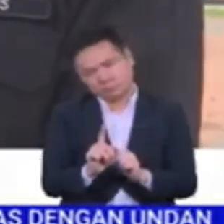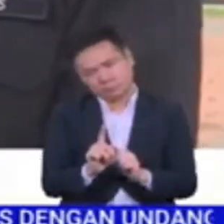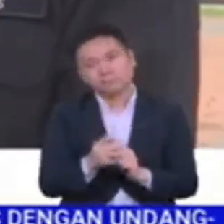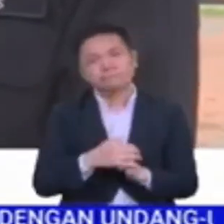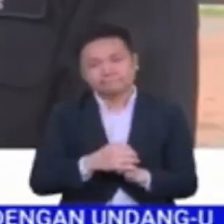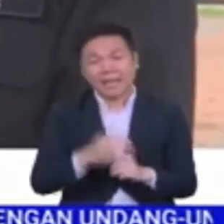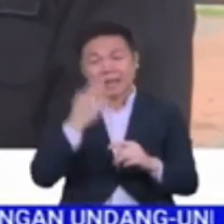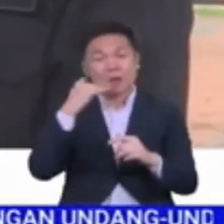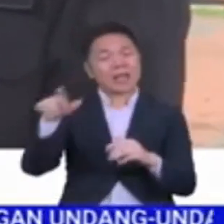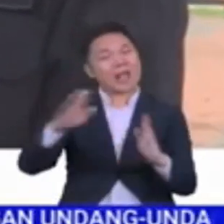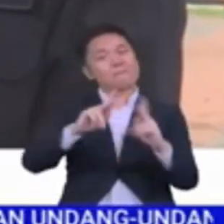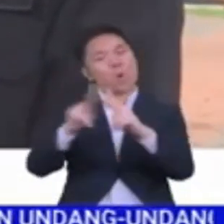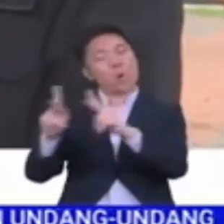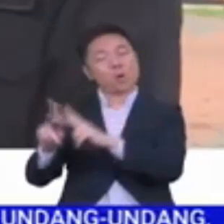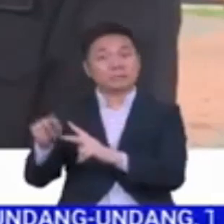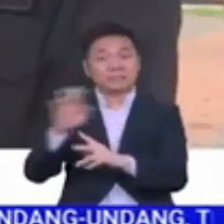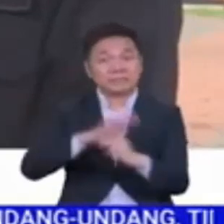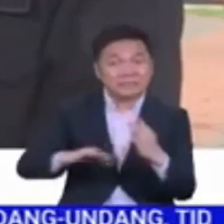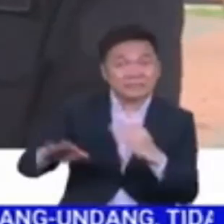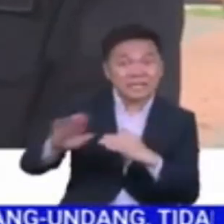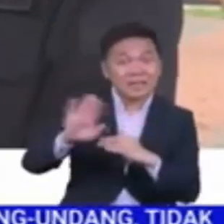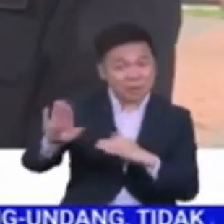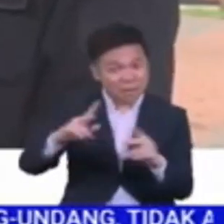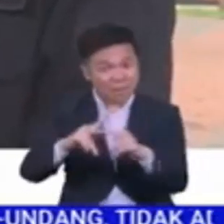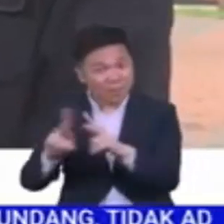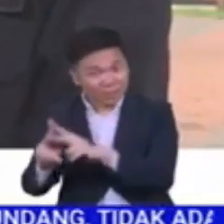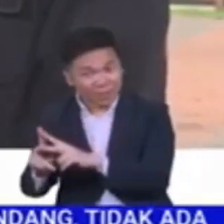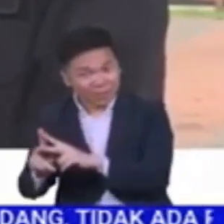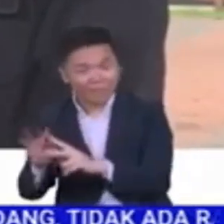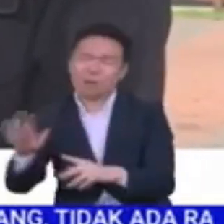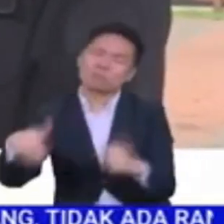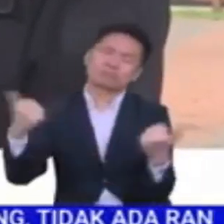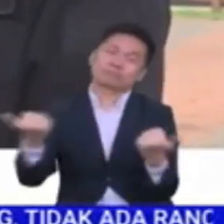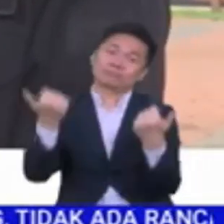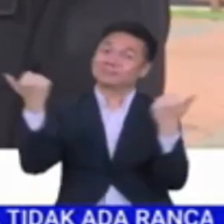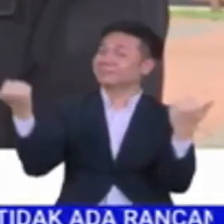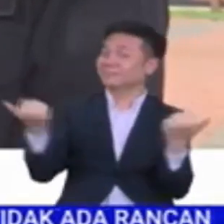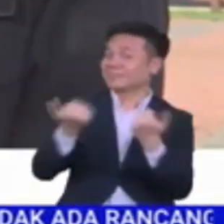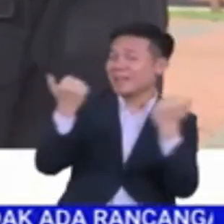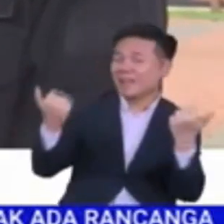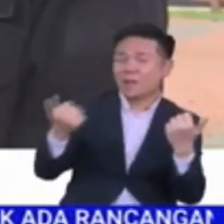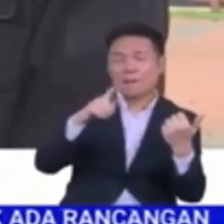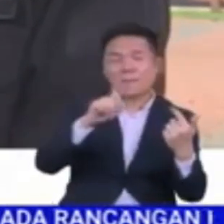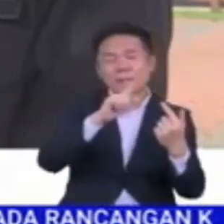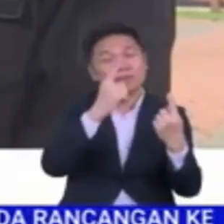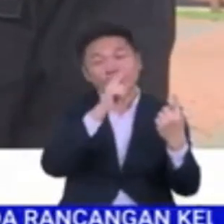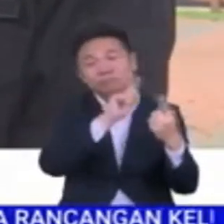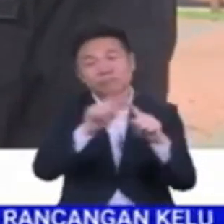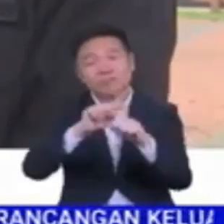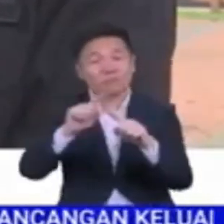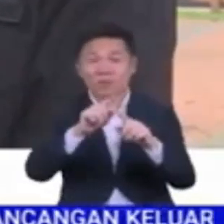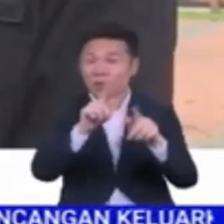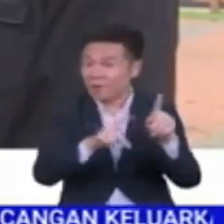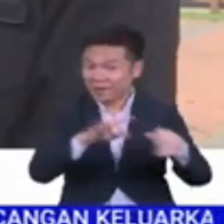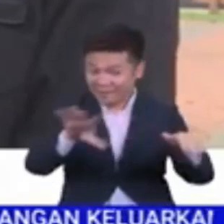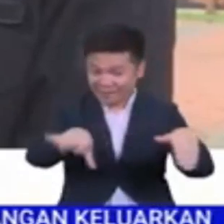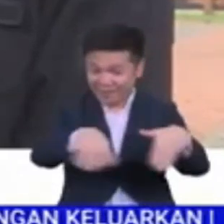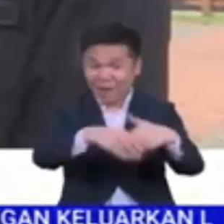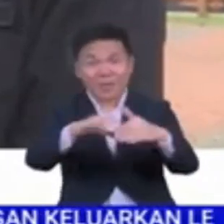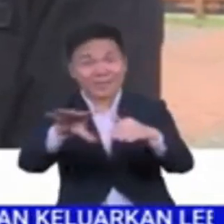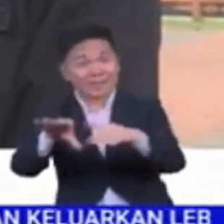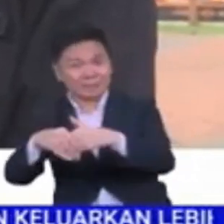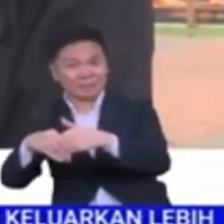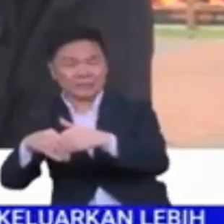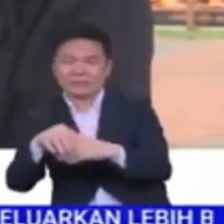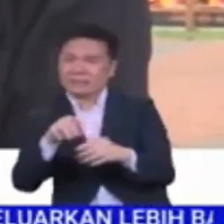jalan-jalan di kampung-kampung yang masih berada di kampung, yang nak beraya dan nak pergi kenduri kahwin dan sebagainya, jangan guna